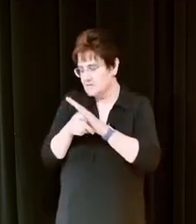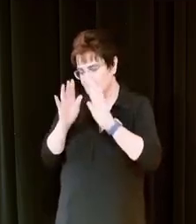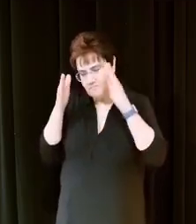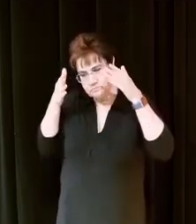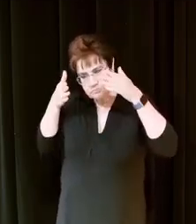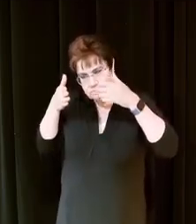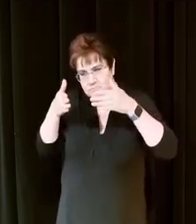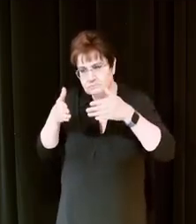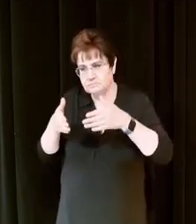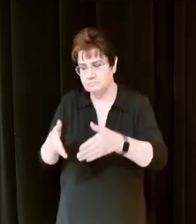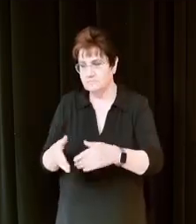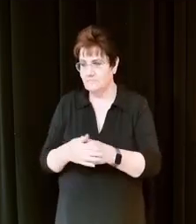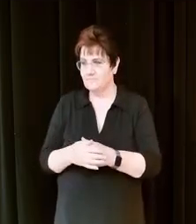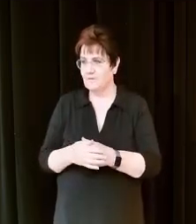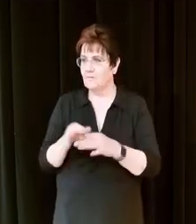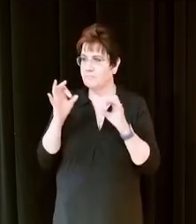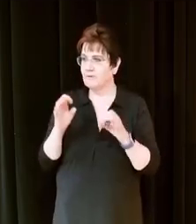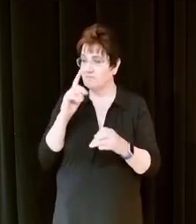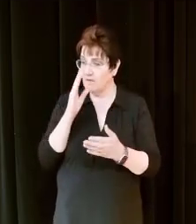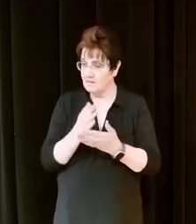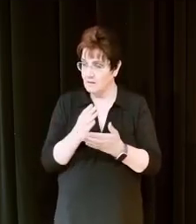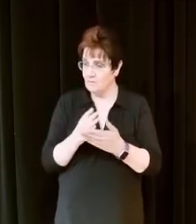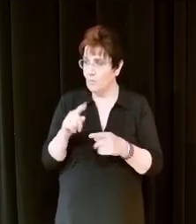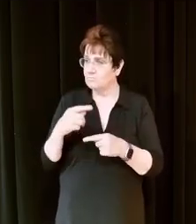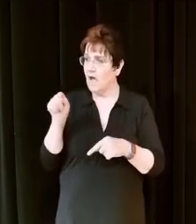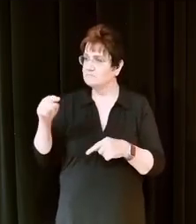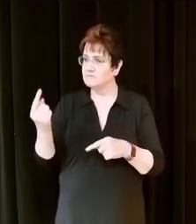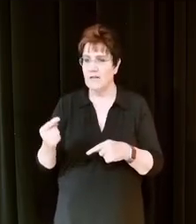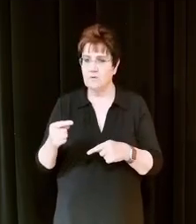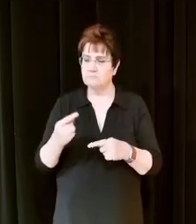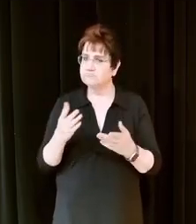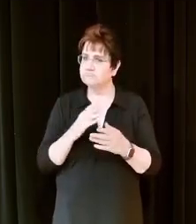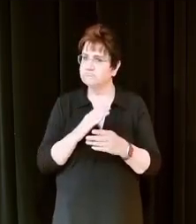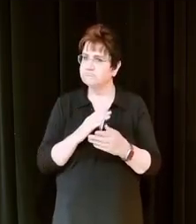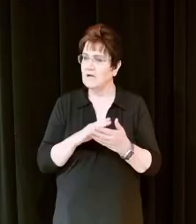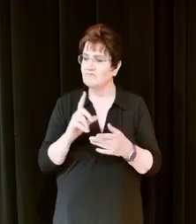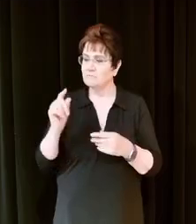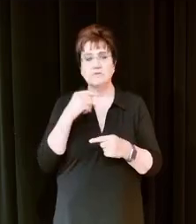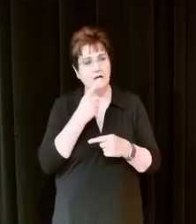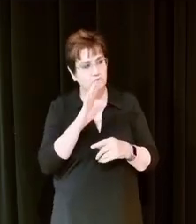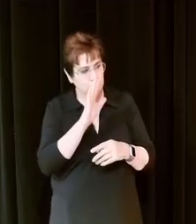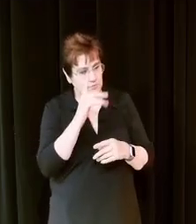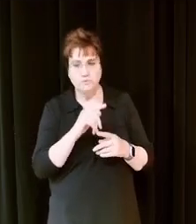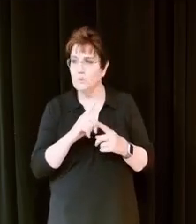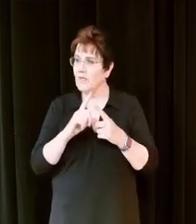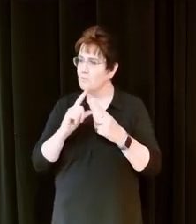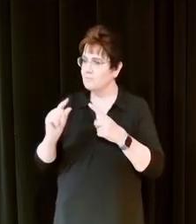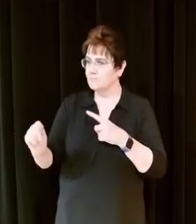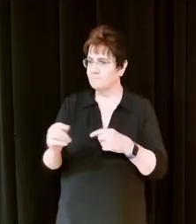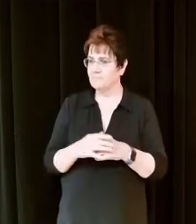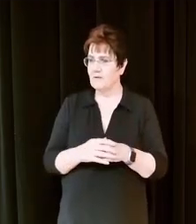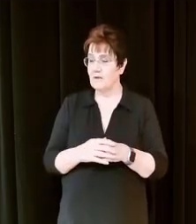und ist einfach gegangen. Und ich hatte so das Gefühl, komisch. Also hat schon Tschüss gesagt und war dann raus und kam